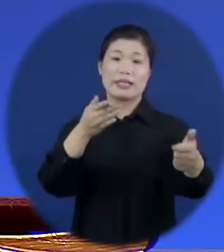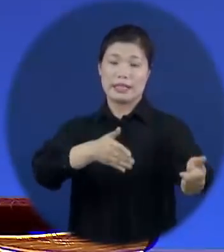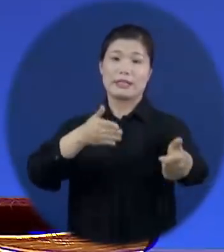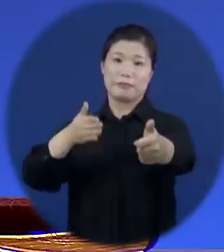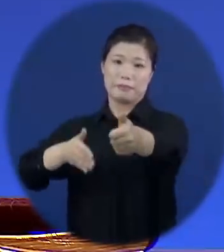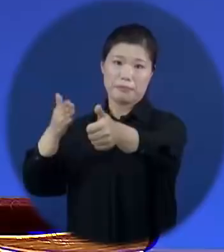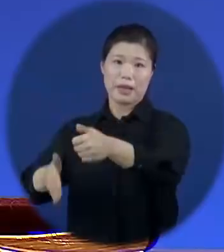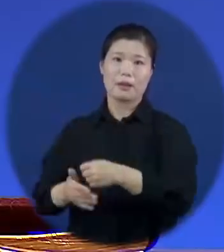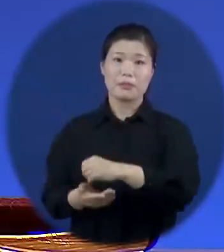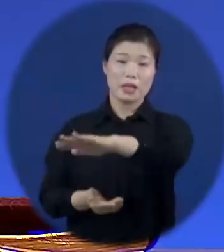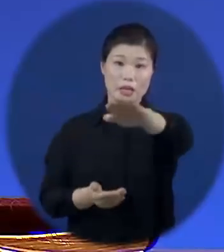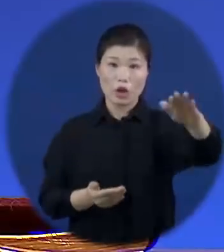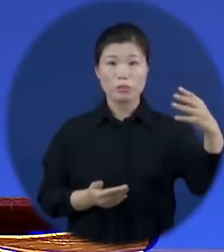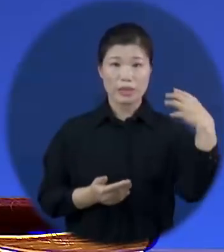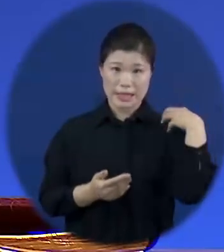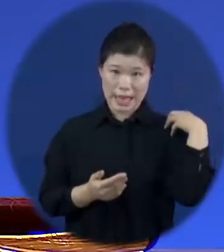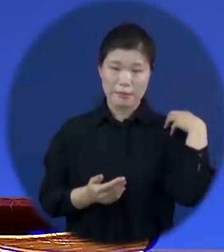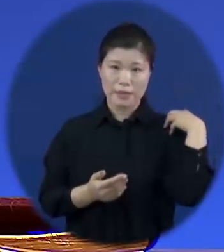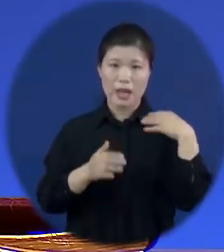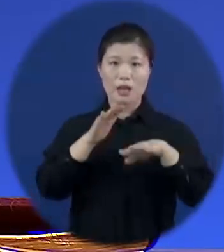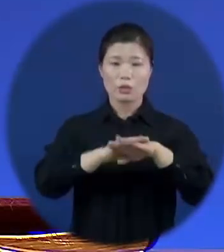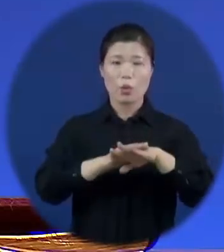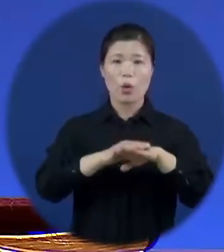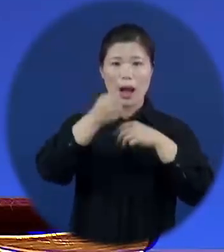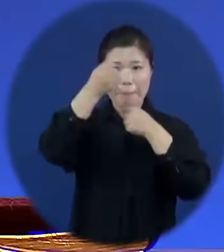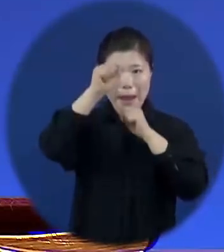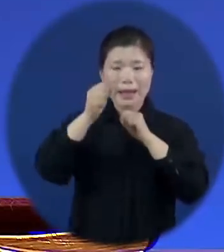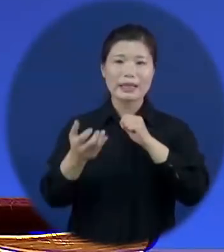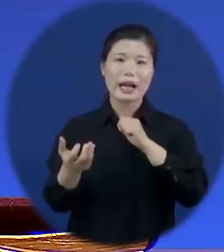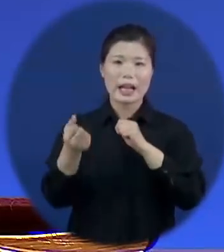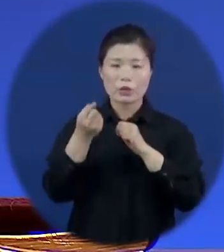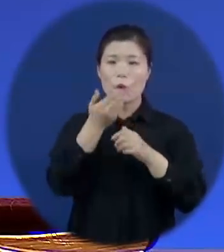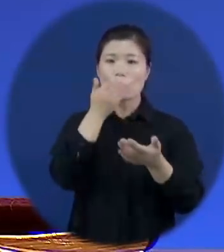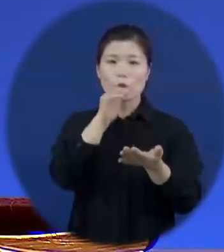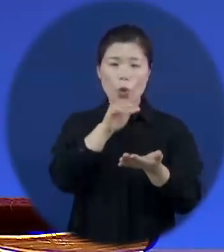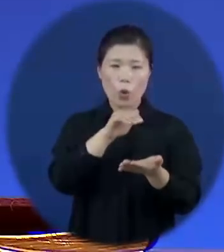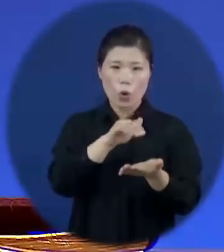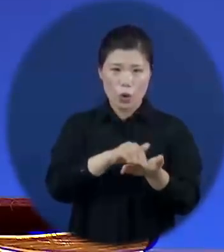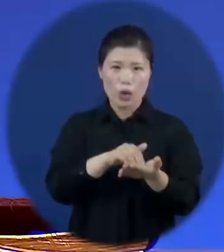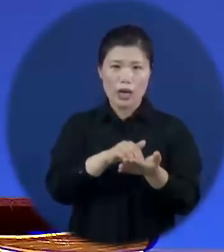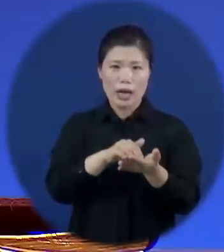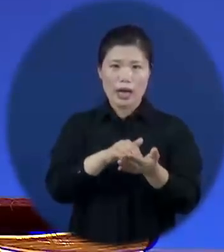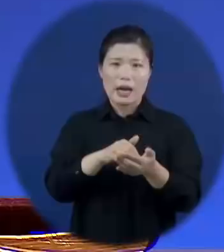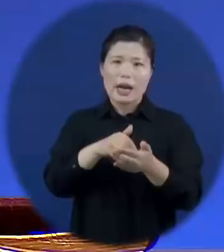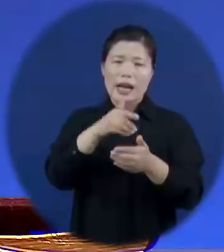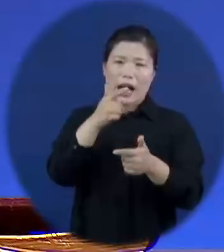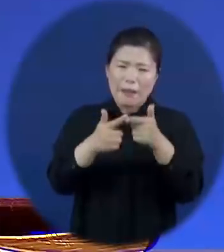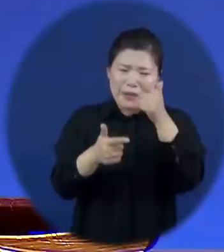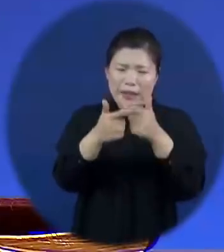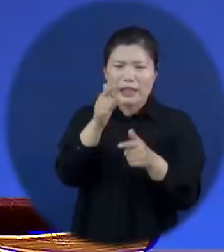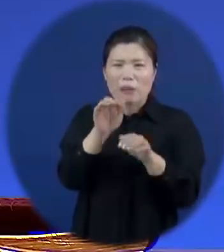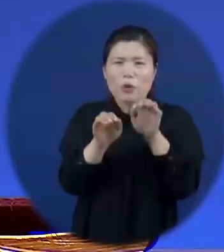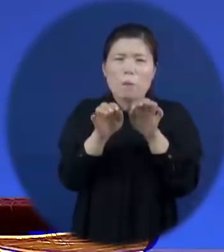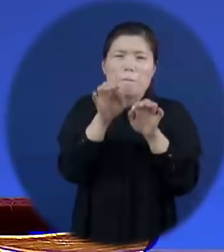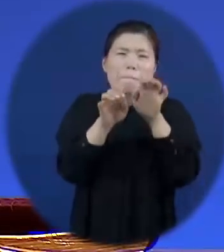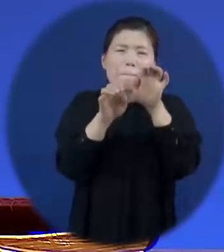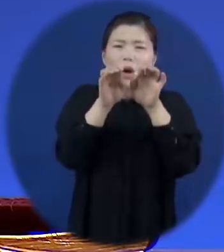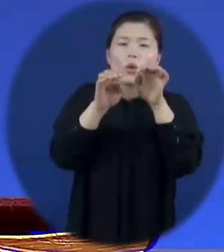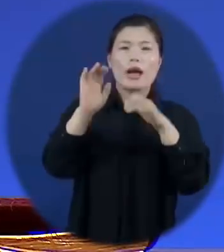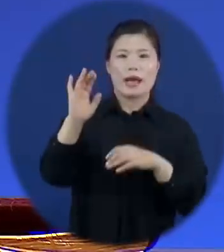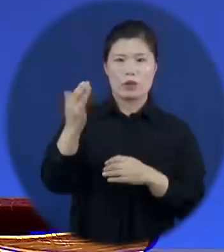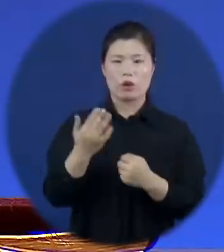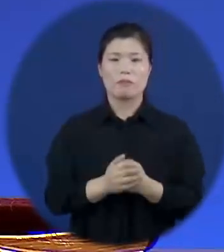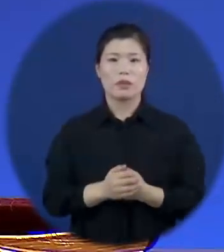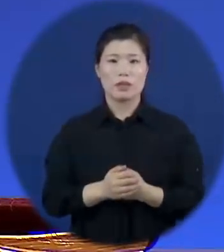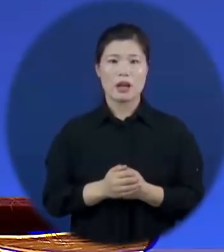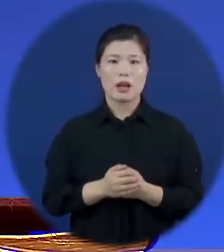그 정도는 우리의 책임입니다. 우리의 손과 발을 가지고 돌감람나무 위로 올라가야 하는 그런 것입니다. 그 노력을